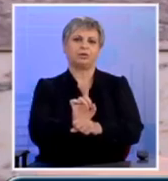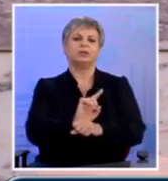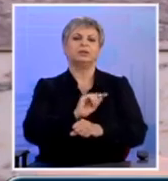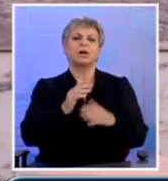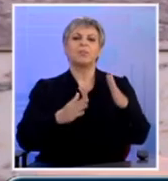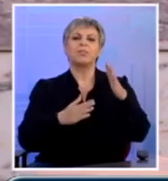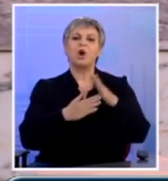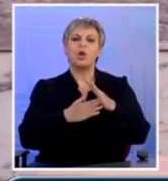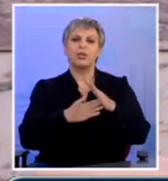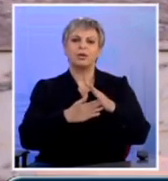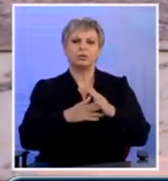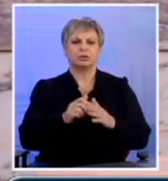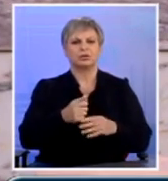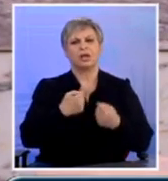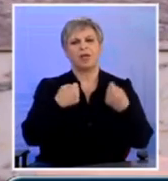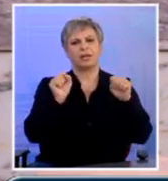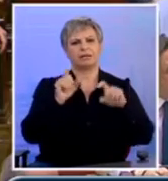Τον ανέλο κύριος.